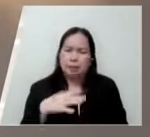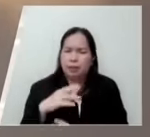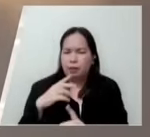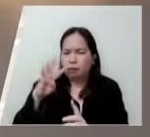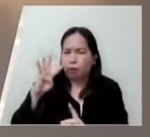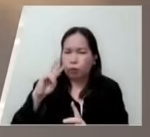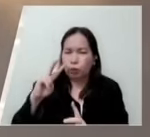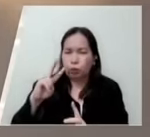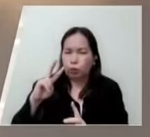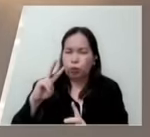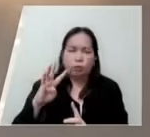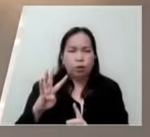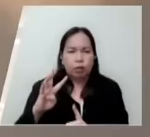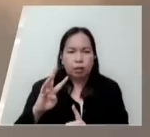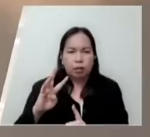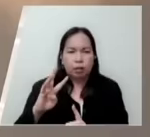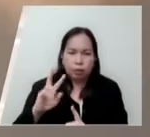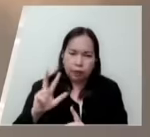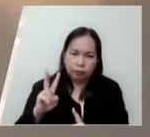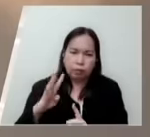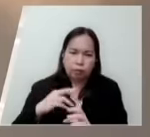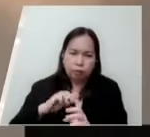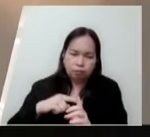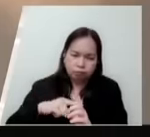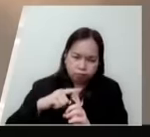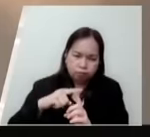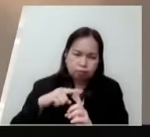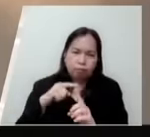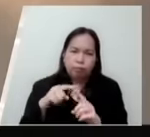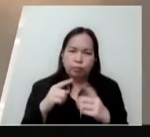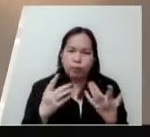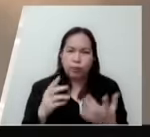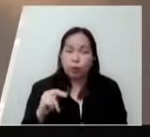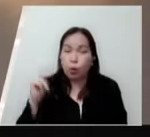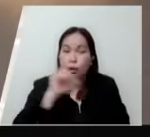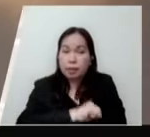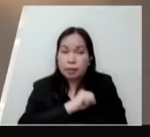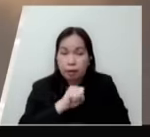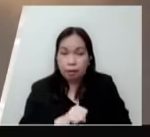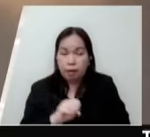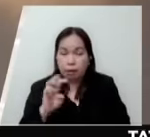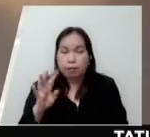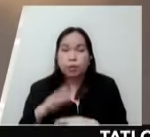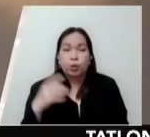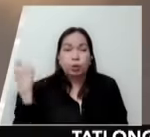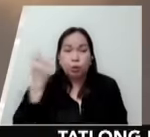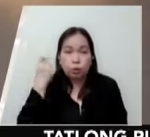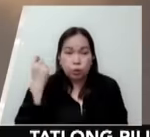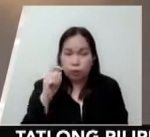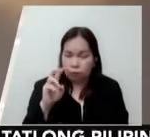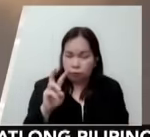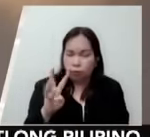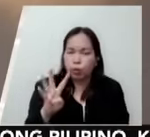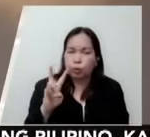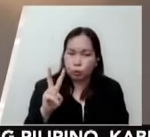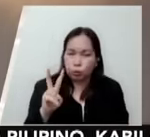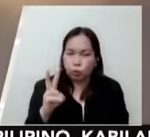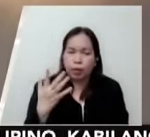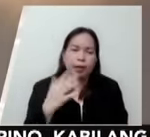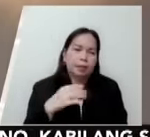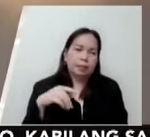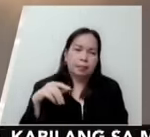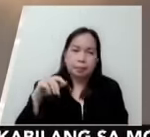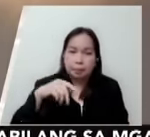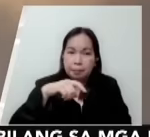sa Catarman, Northern Samar. Posible naman ang 43 degrees Celsius sa Tuguegarao City at Aborlan, Palawan. At 42